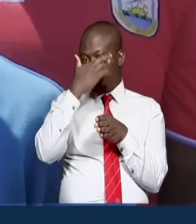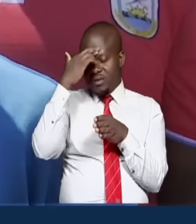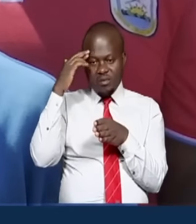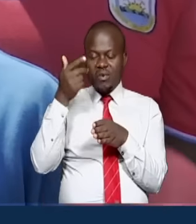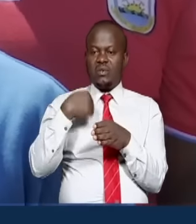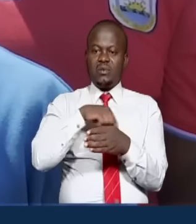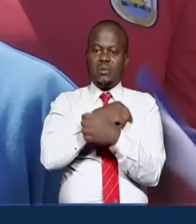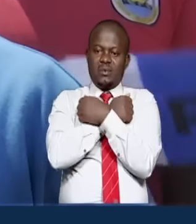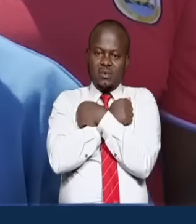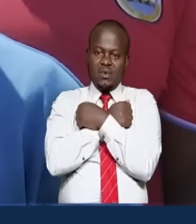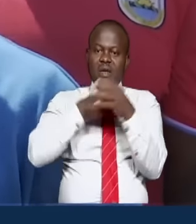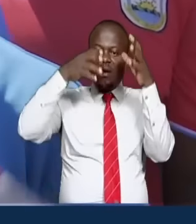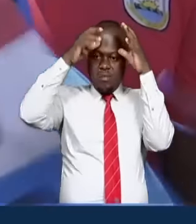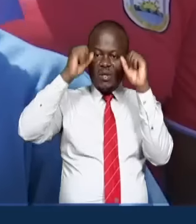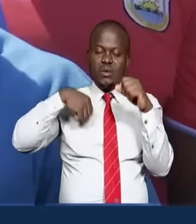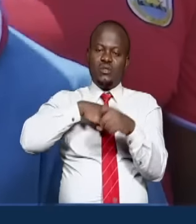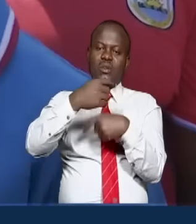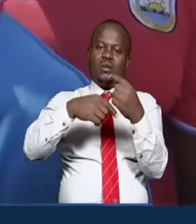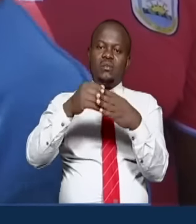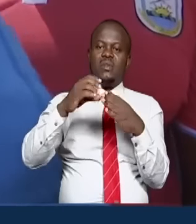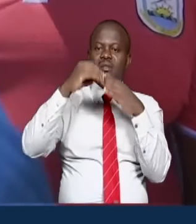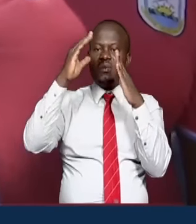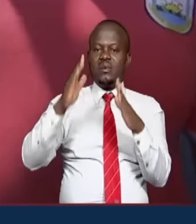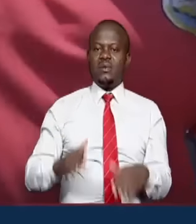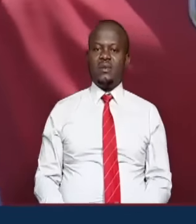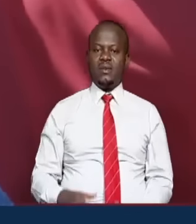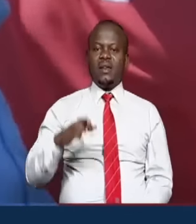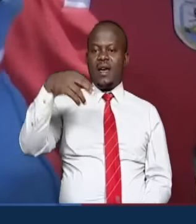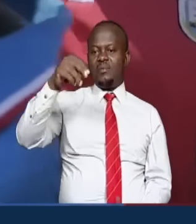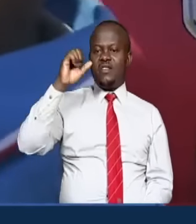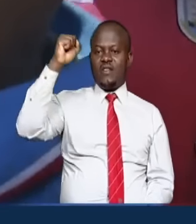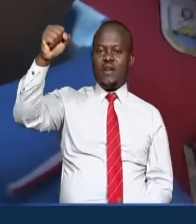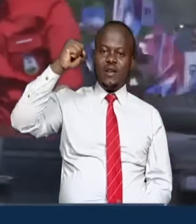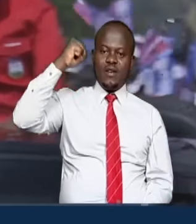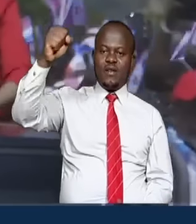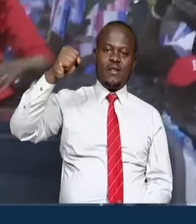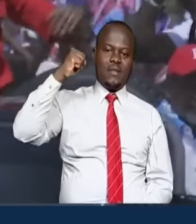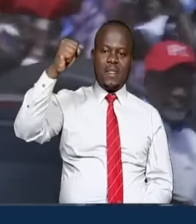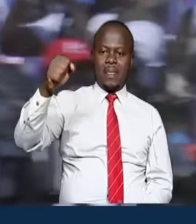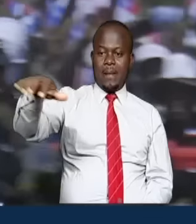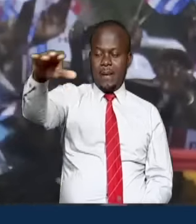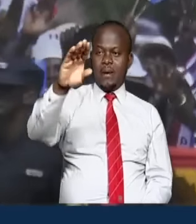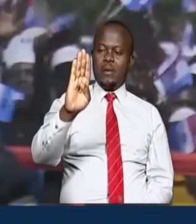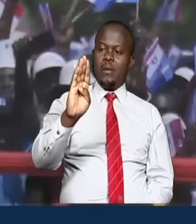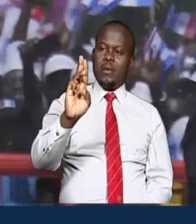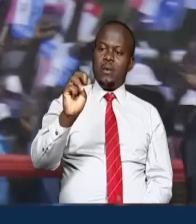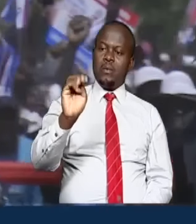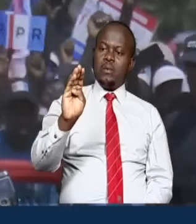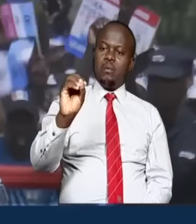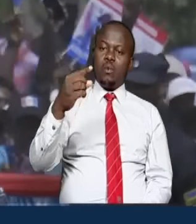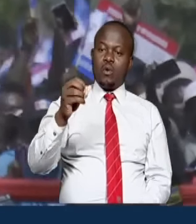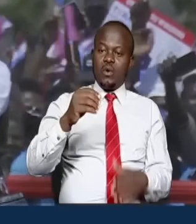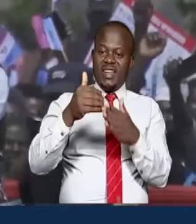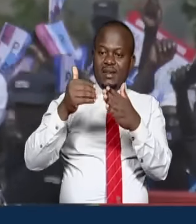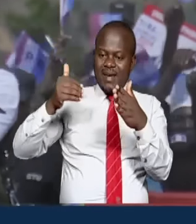tumukundira perezida wacu nakomeza tuyobore mpaka FPR oye Site ya Bumbogo yo mu karere ka Gasabo